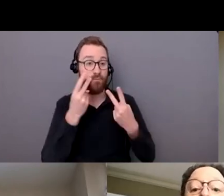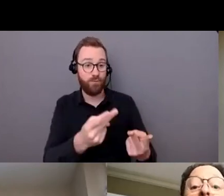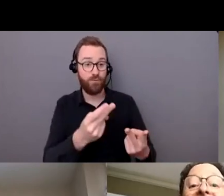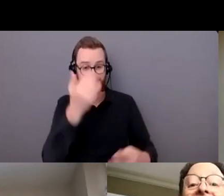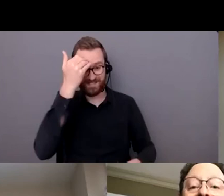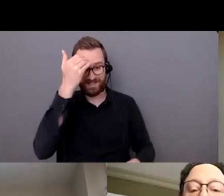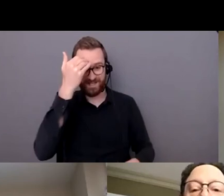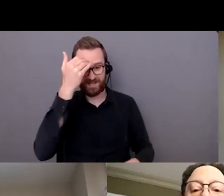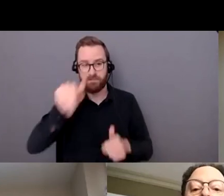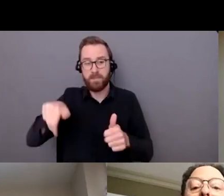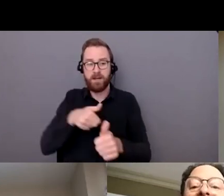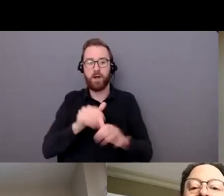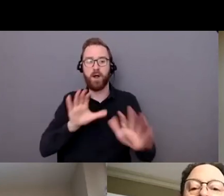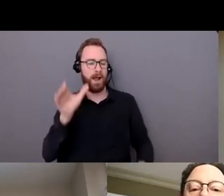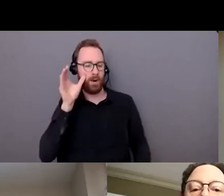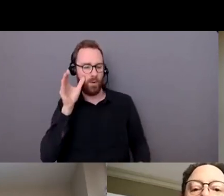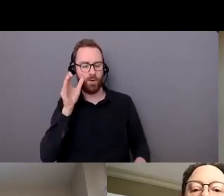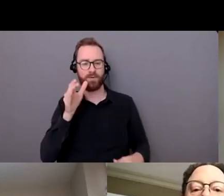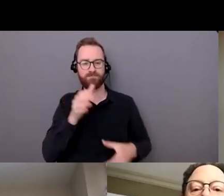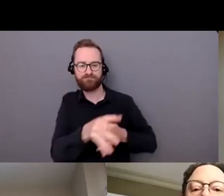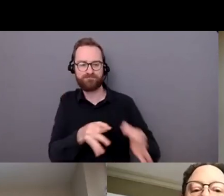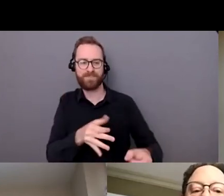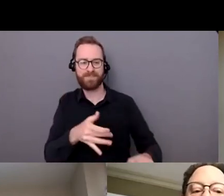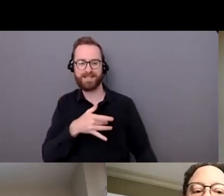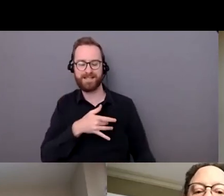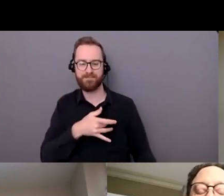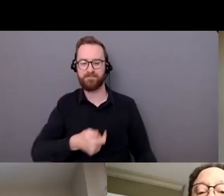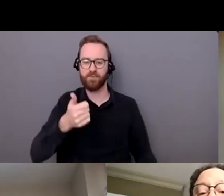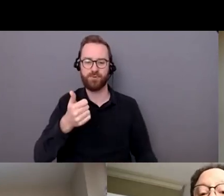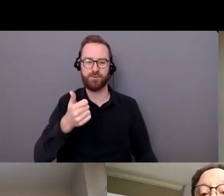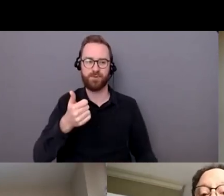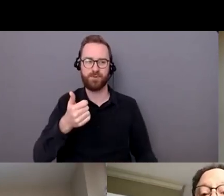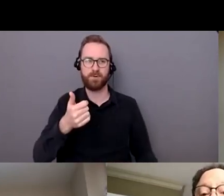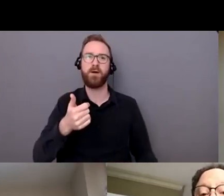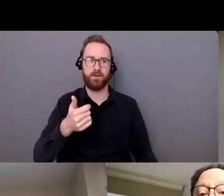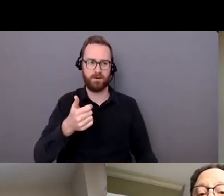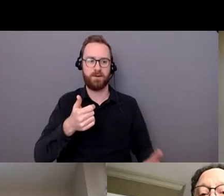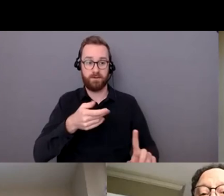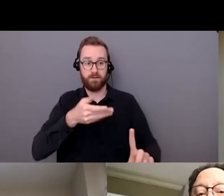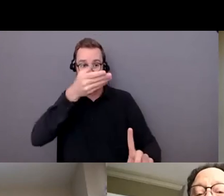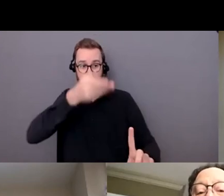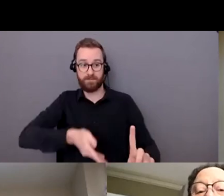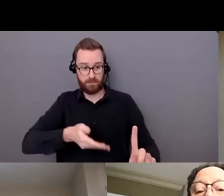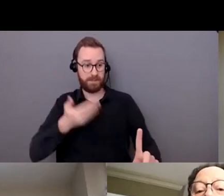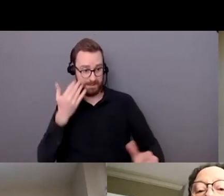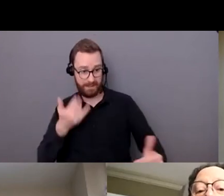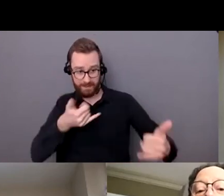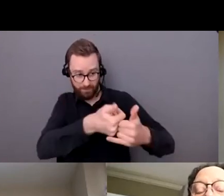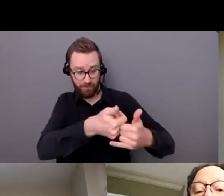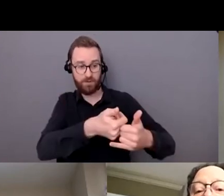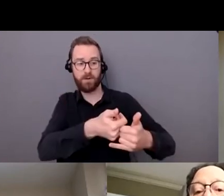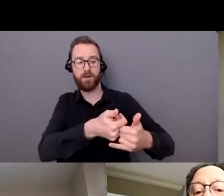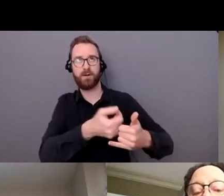être plus à l'écoute, plus sensible à l'idée que j'ai quelqu'un au bout de la ligne, puis que je vais devoir être